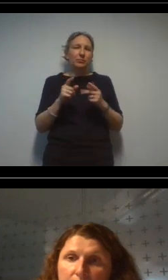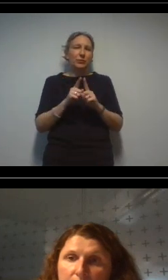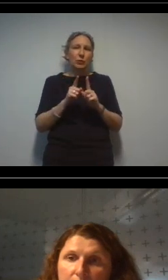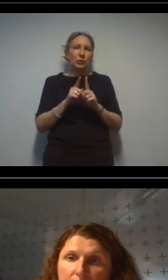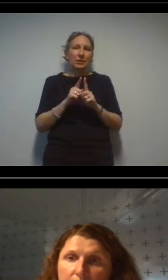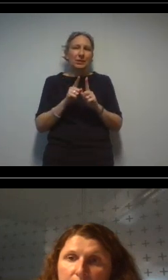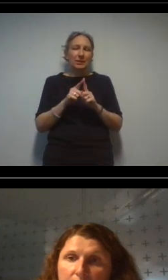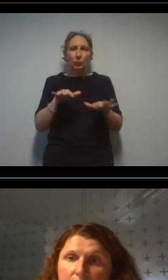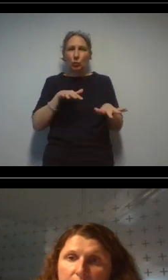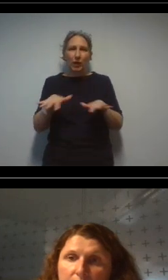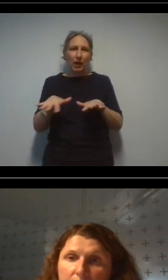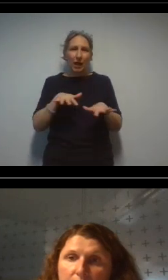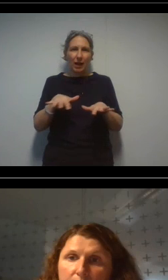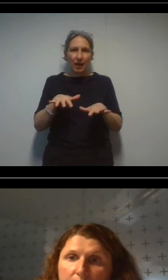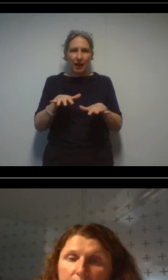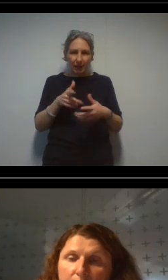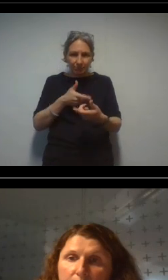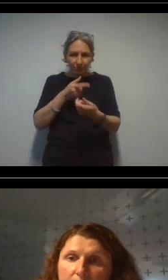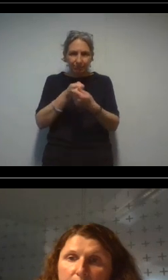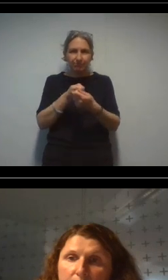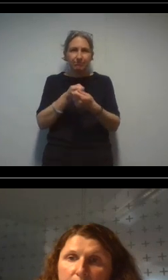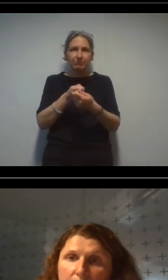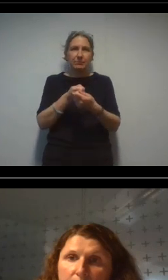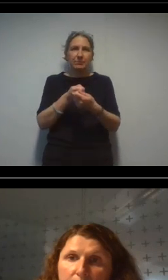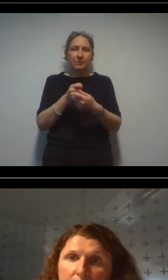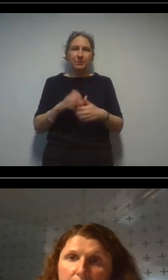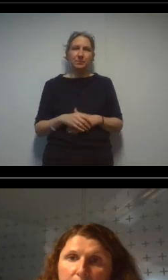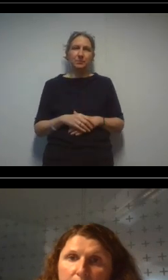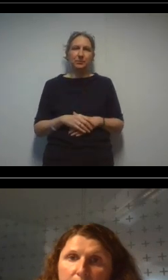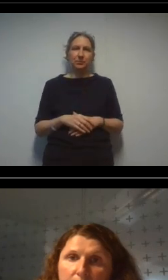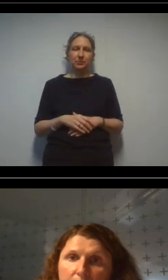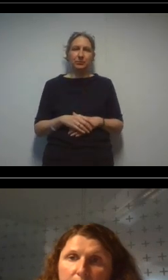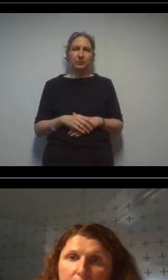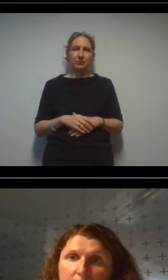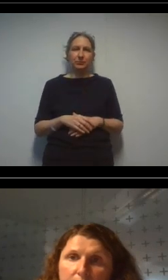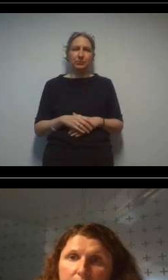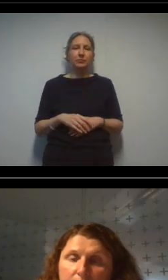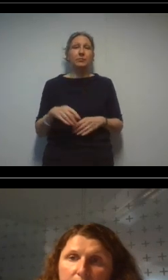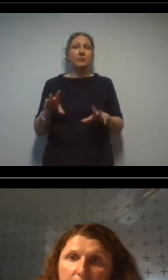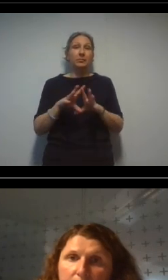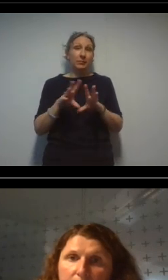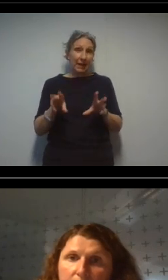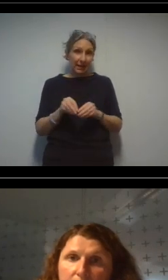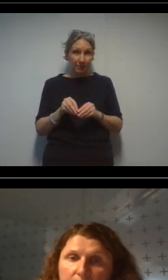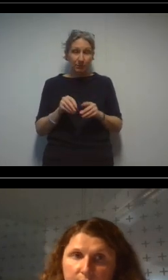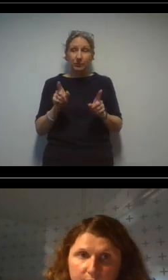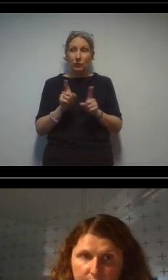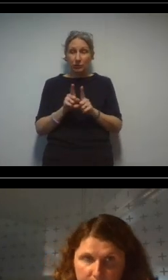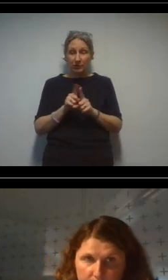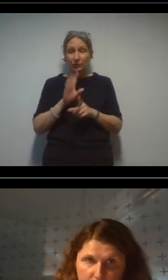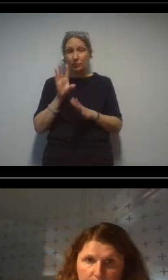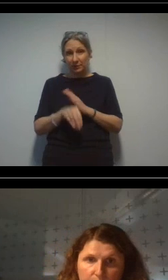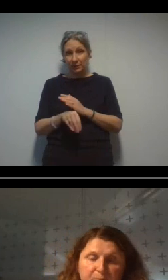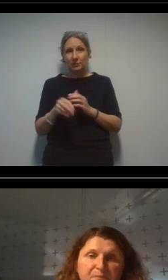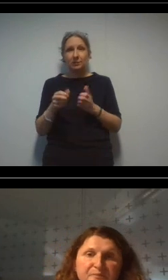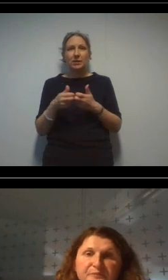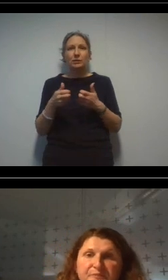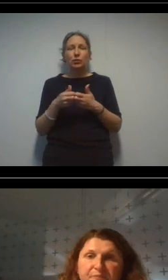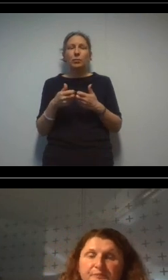des moyens justement de s'adapter. Et les équipes aussi. Il y avait par exemple